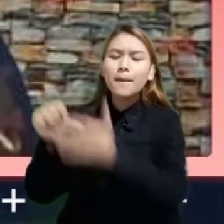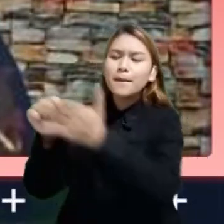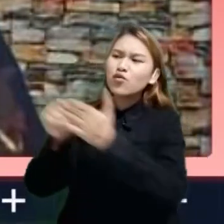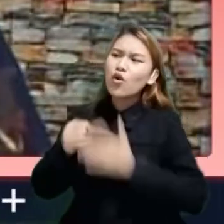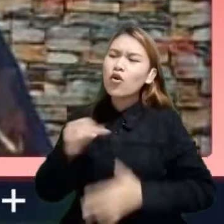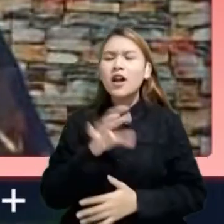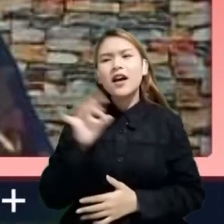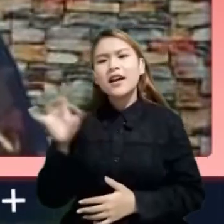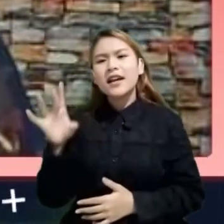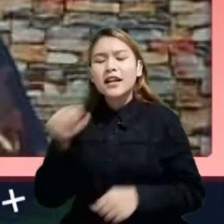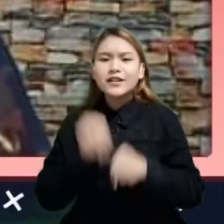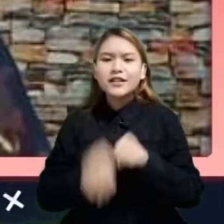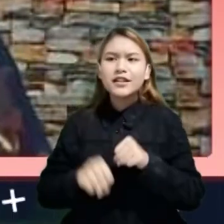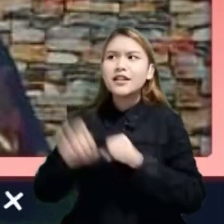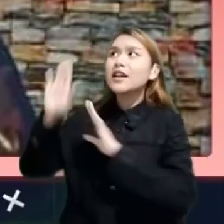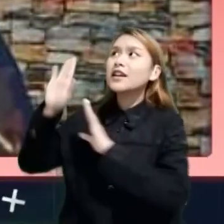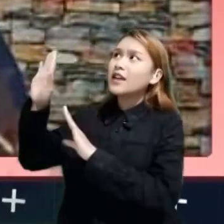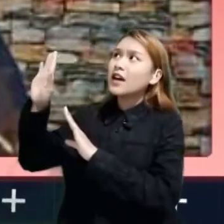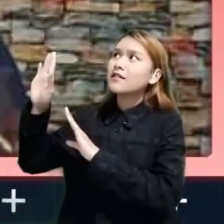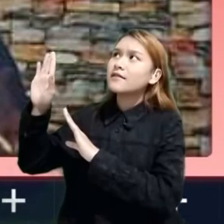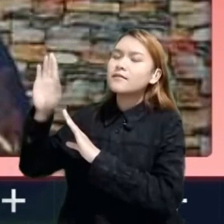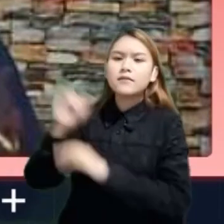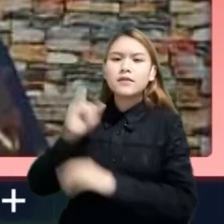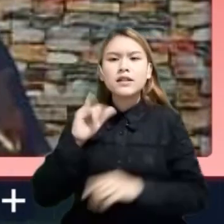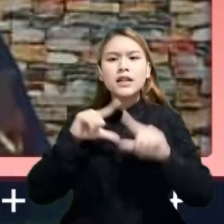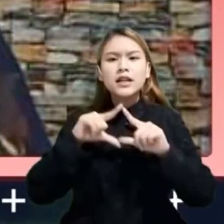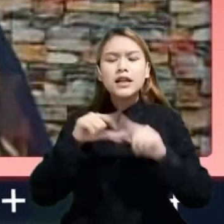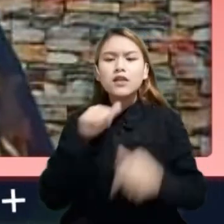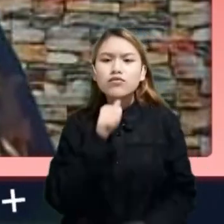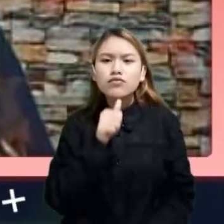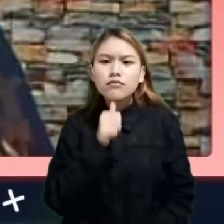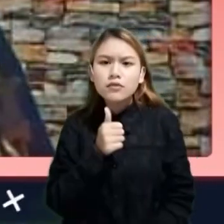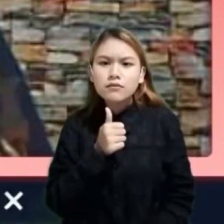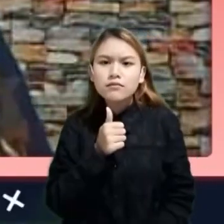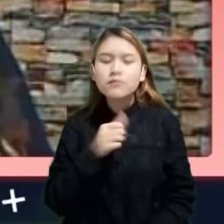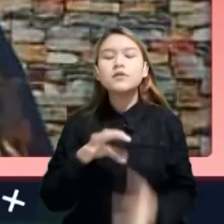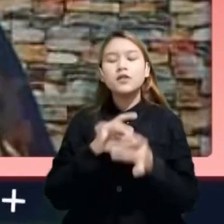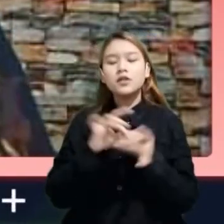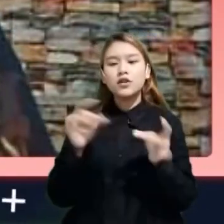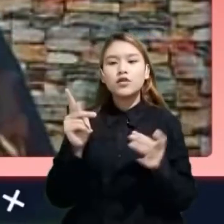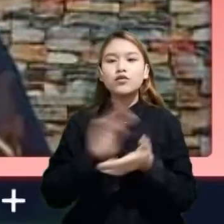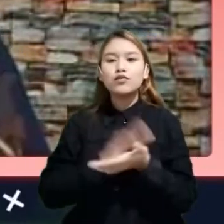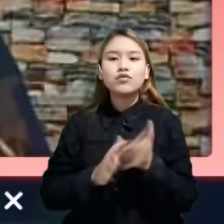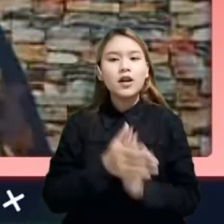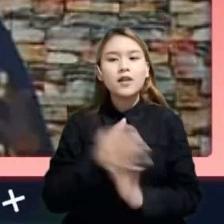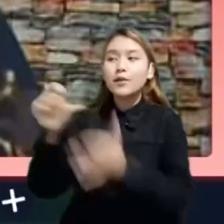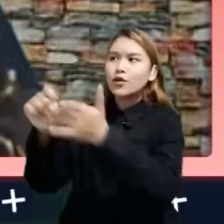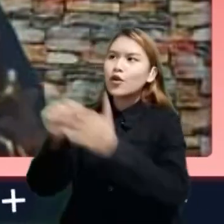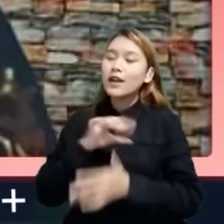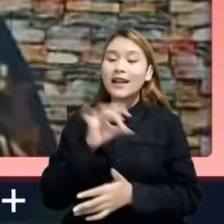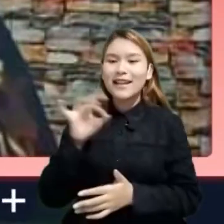Ia, siapa ini Ia? Roh Kudus atau penolong yang lain itu, menyertai kamu selama-lamanya. Yesus juga pernah